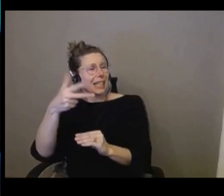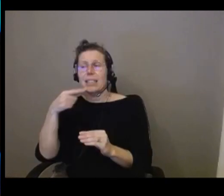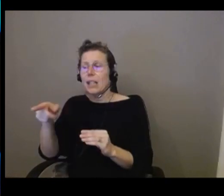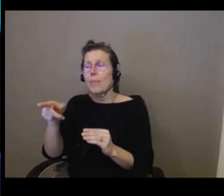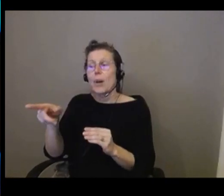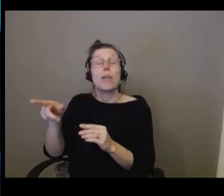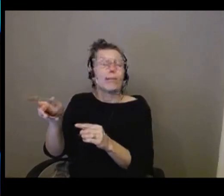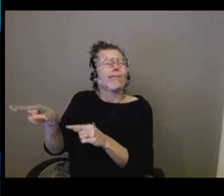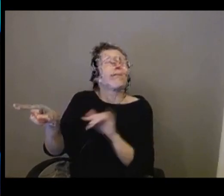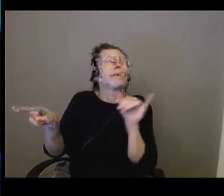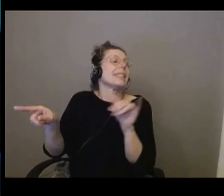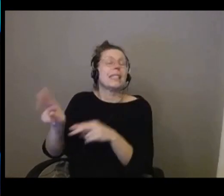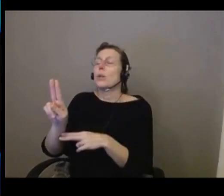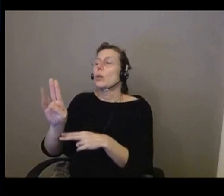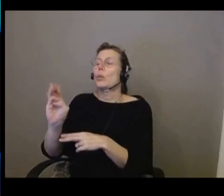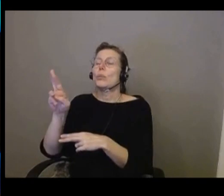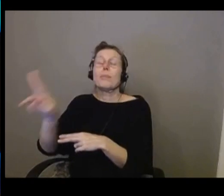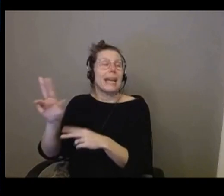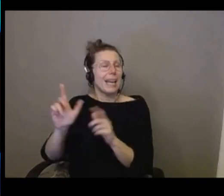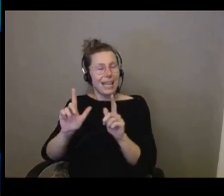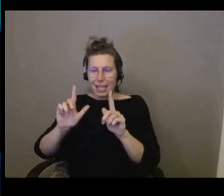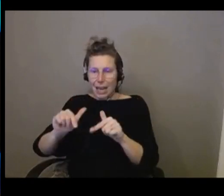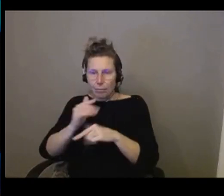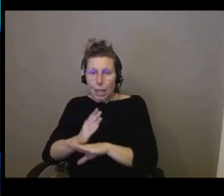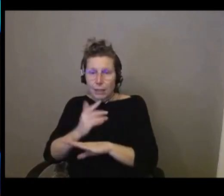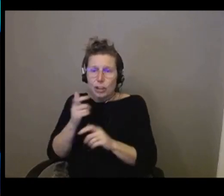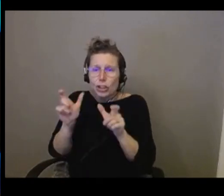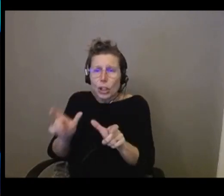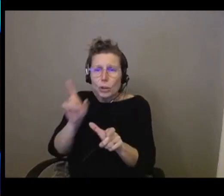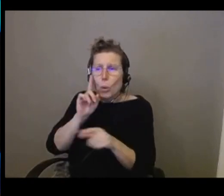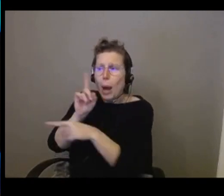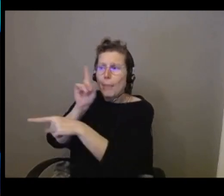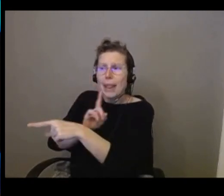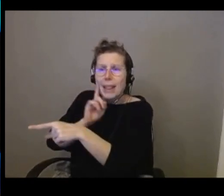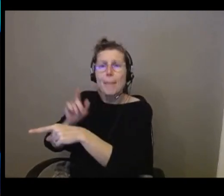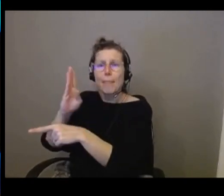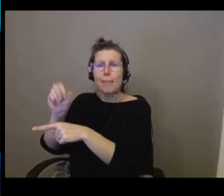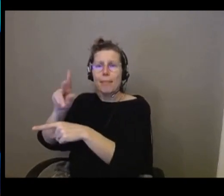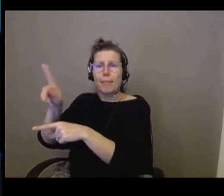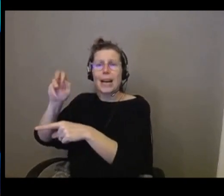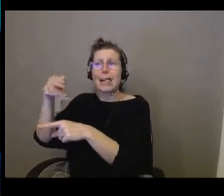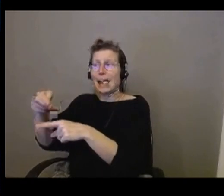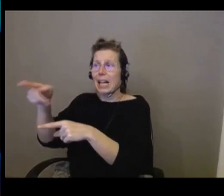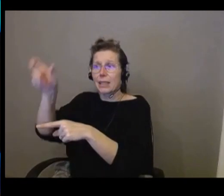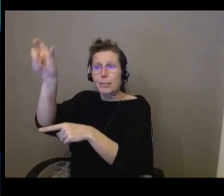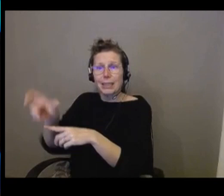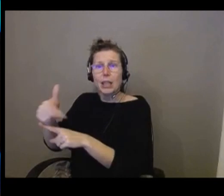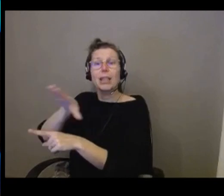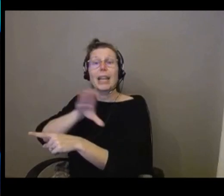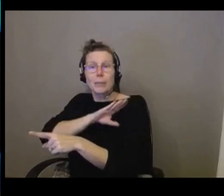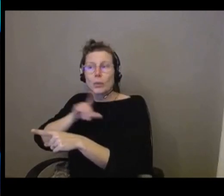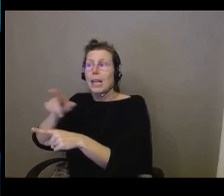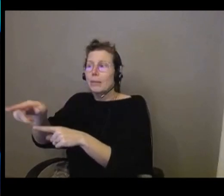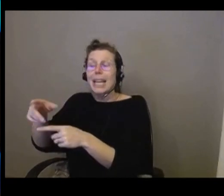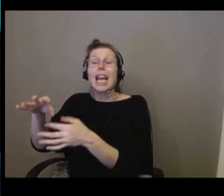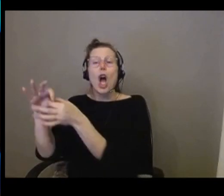Pazin, qui s'occupe des relations publiques et qui prend très à cœur les questions d'accessibilité. Elle a aussi un